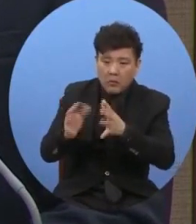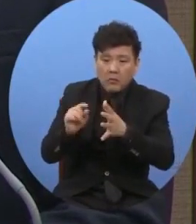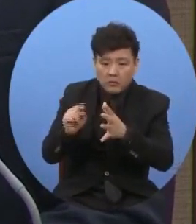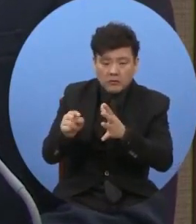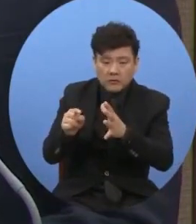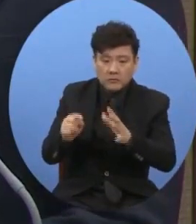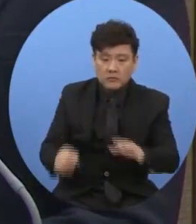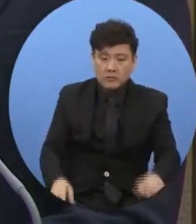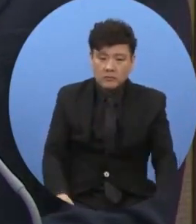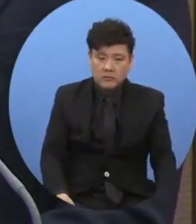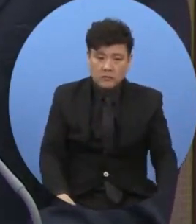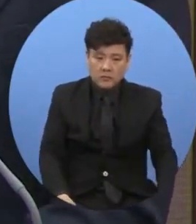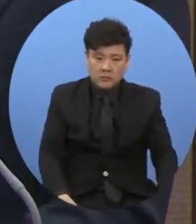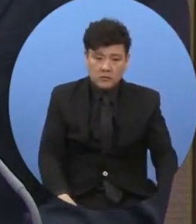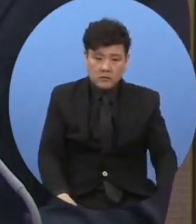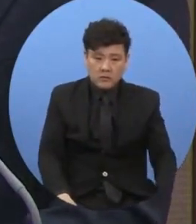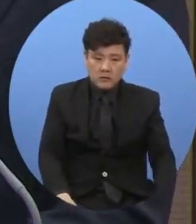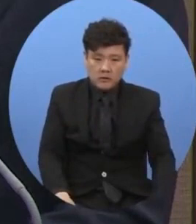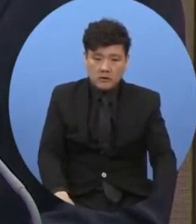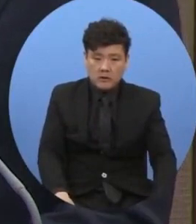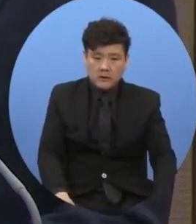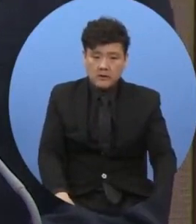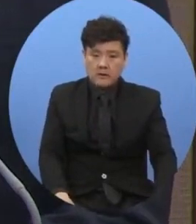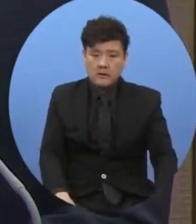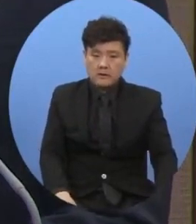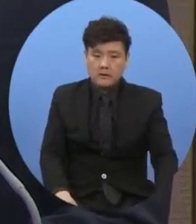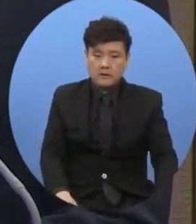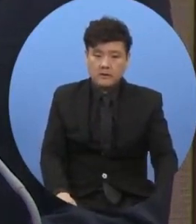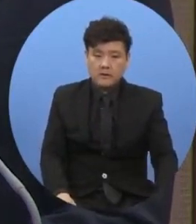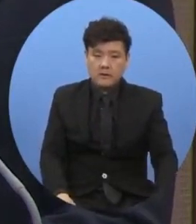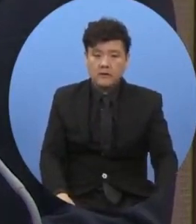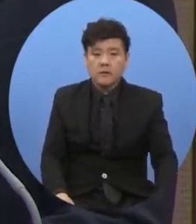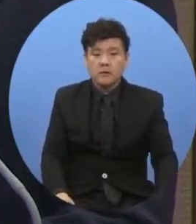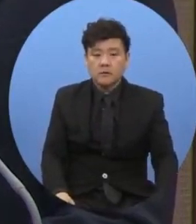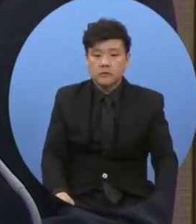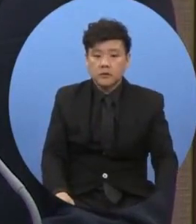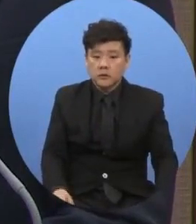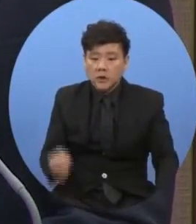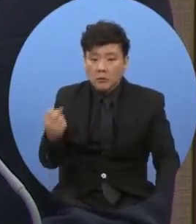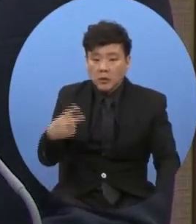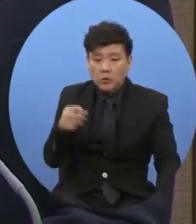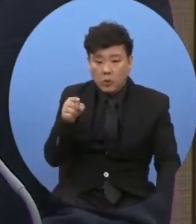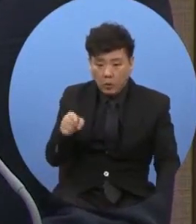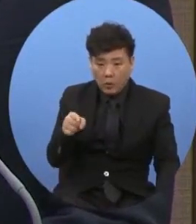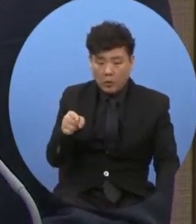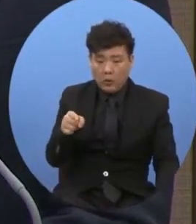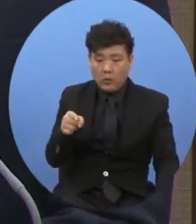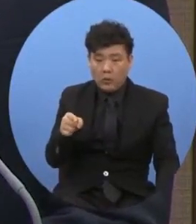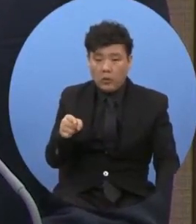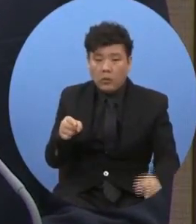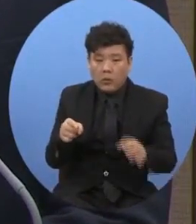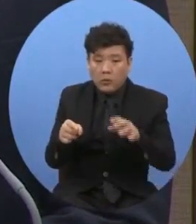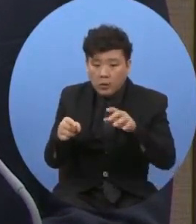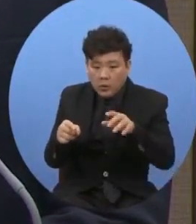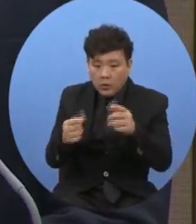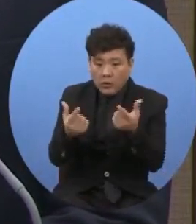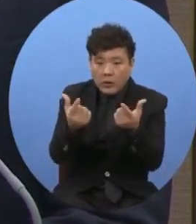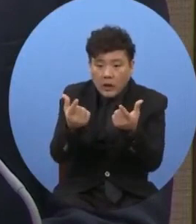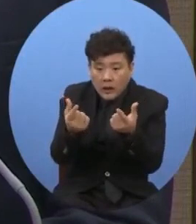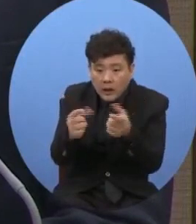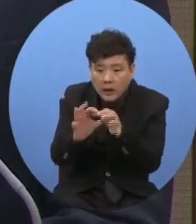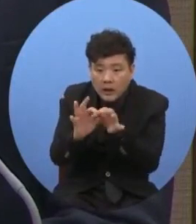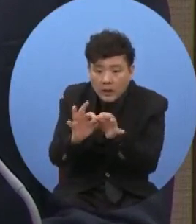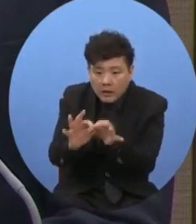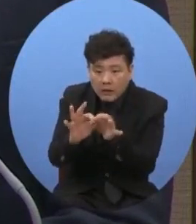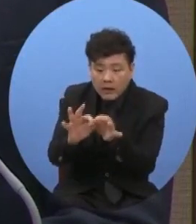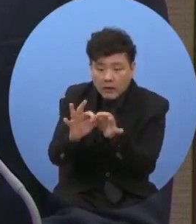있고요. 또 그 해당 지자체들이 전부 참여하는 TF도 만들어져 있습니다. 그래서 이제 공통의 이해관계를